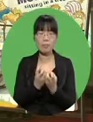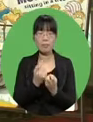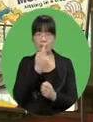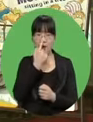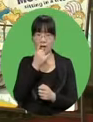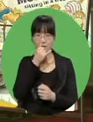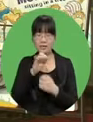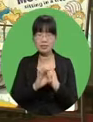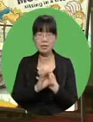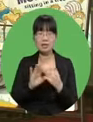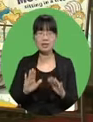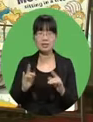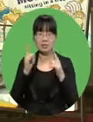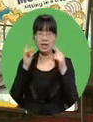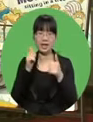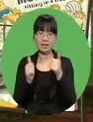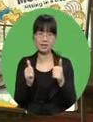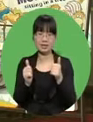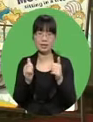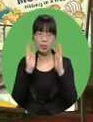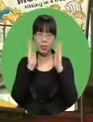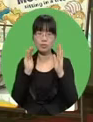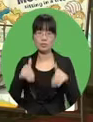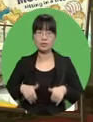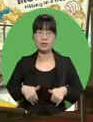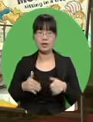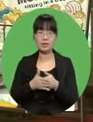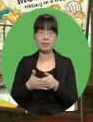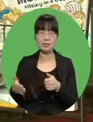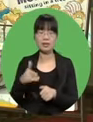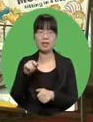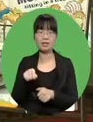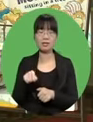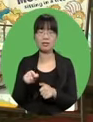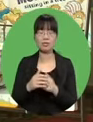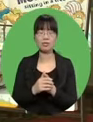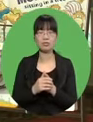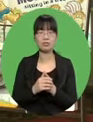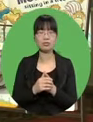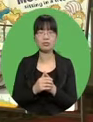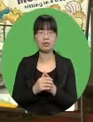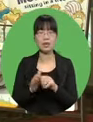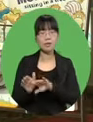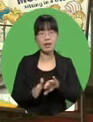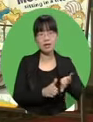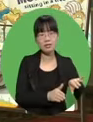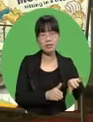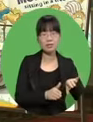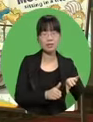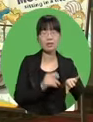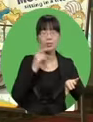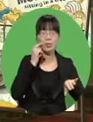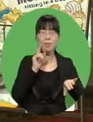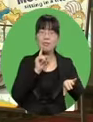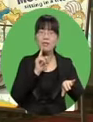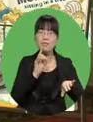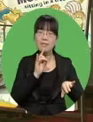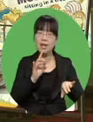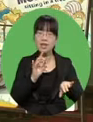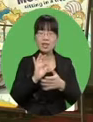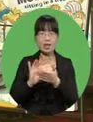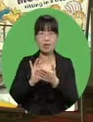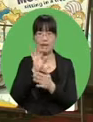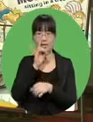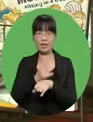우리나라는 어차피 입시형으로 가야 된다고 하니까 그거를 또 배제할 수가 없을 것 같아요. 근데 얘가 그거를